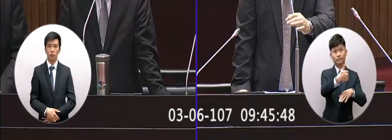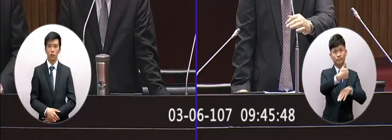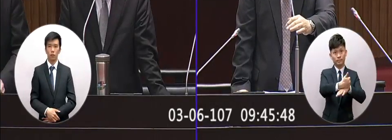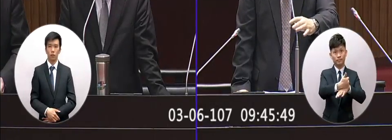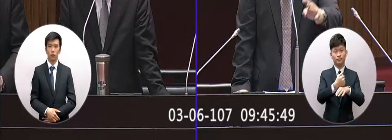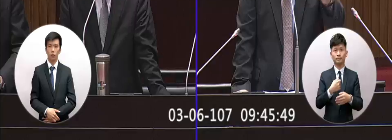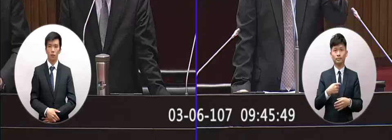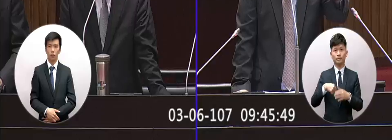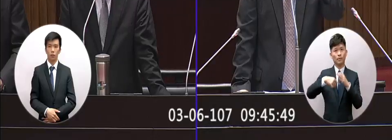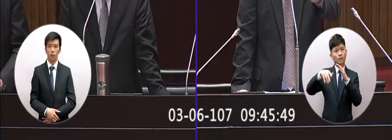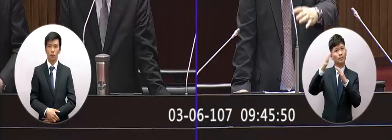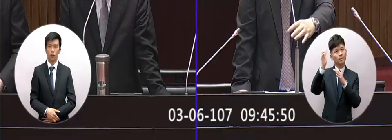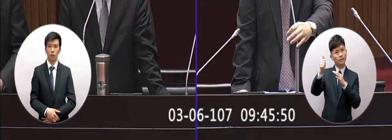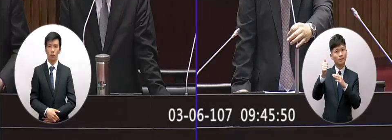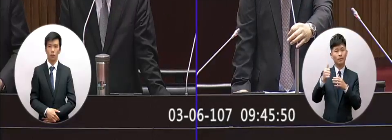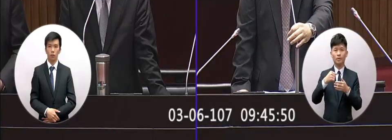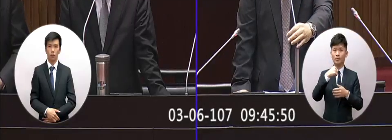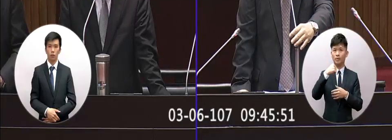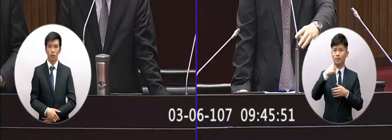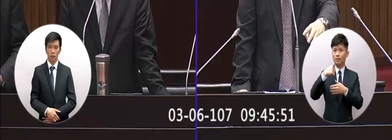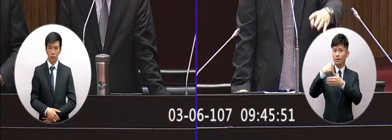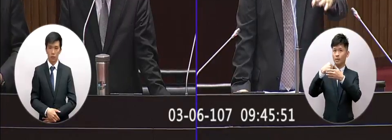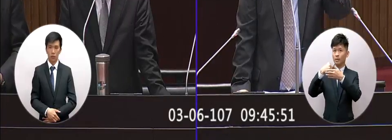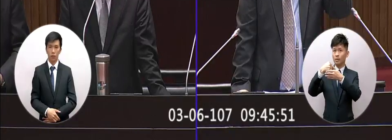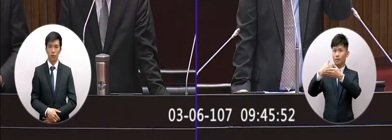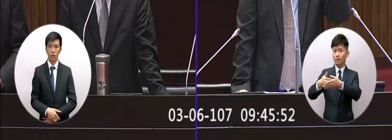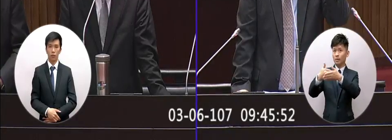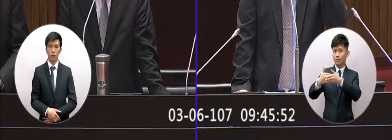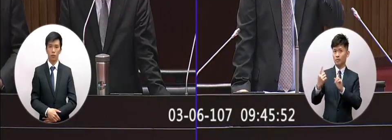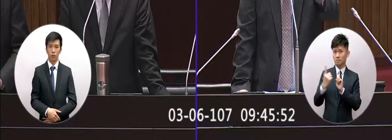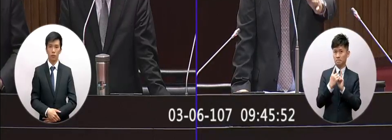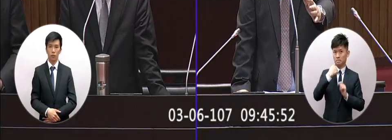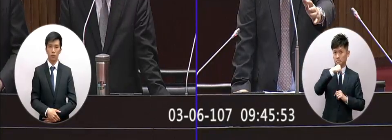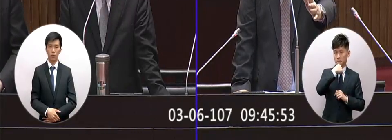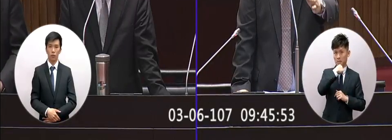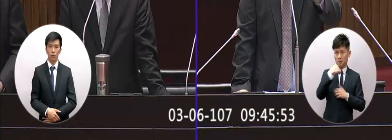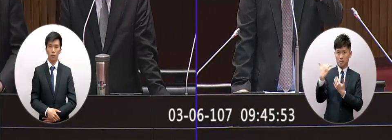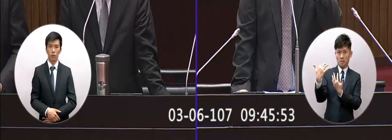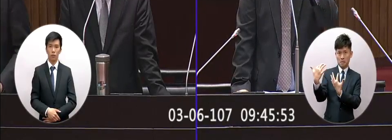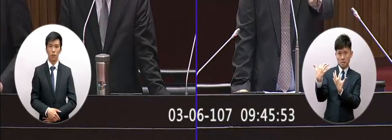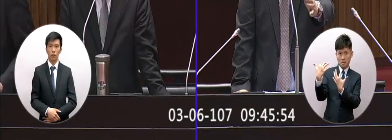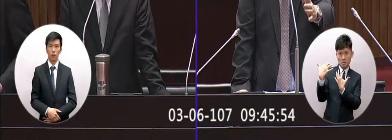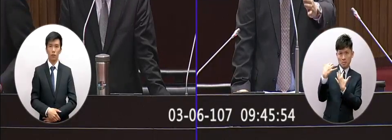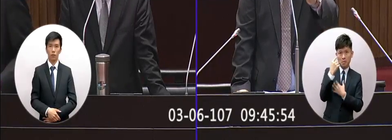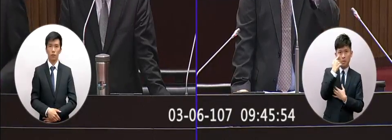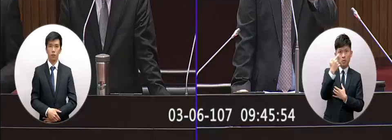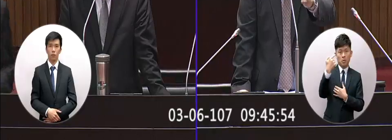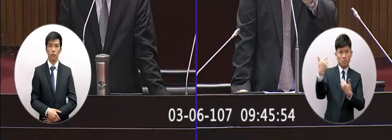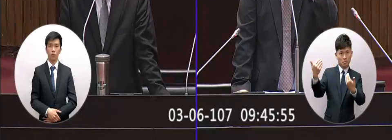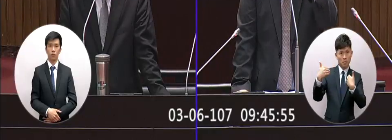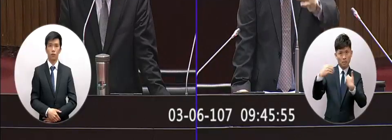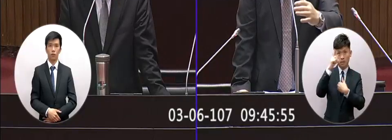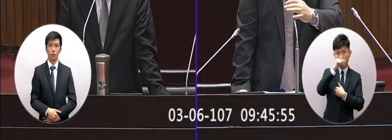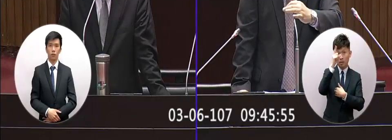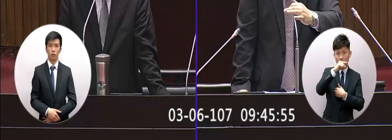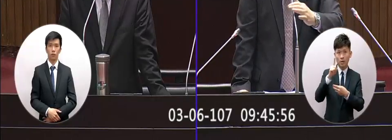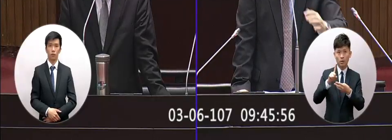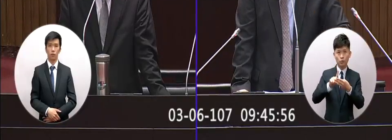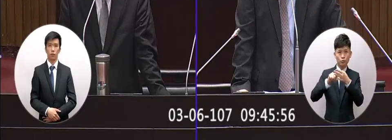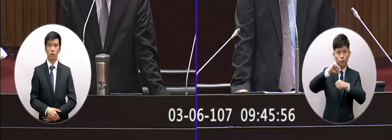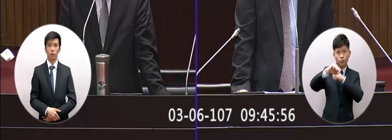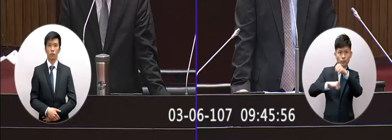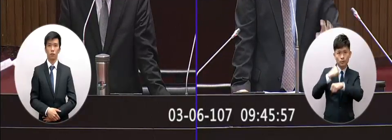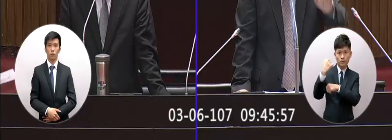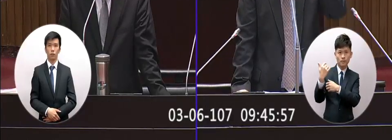长， 这个中国 对台政策、啊、越来越具有侵略性、针对性、跟积极性、跟主动性